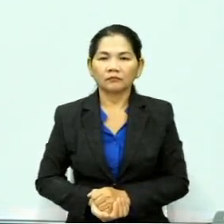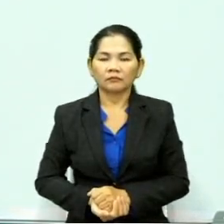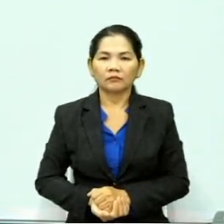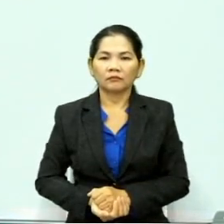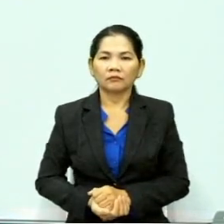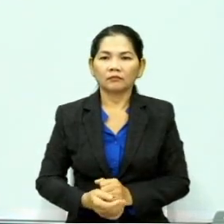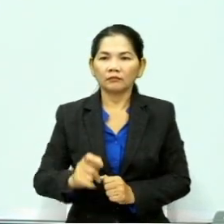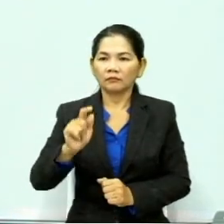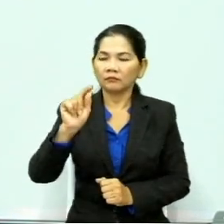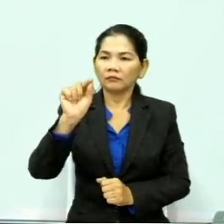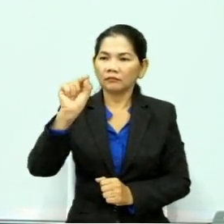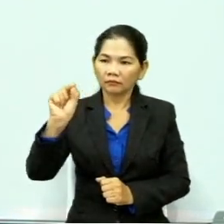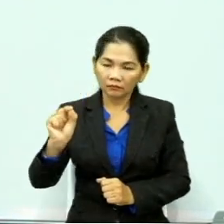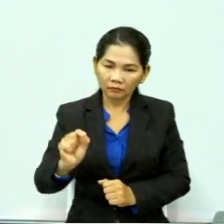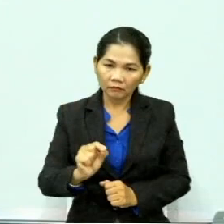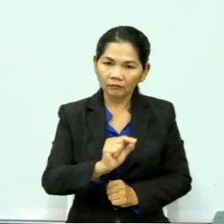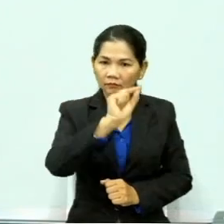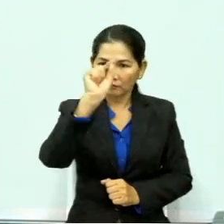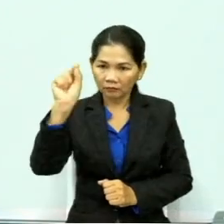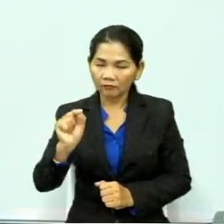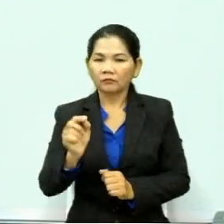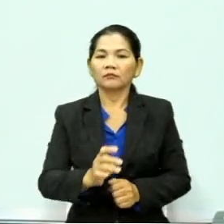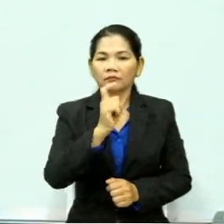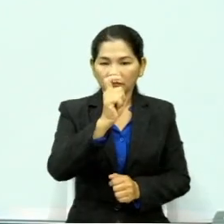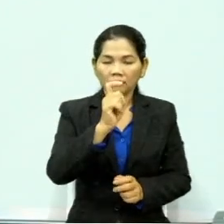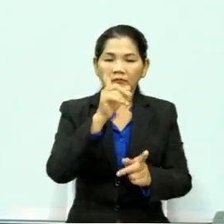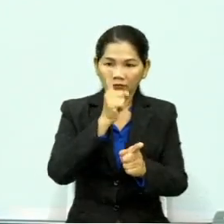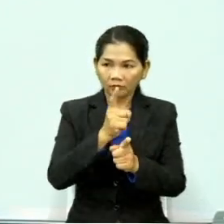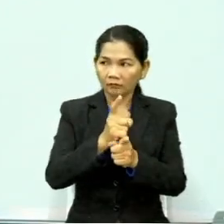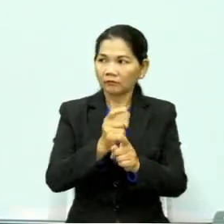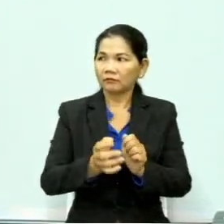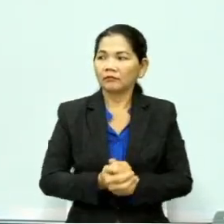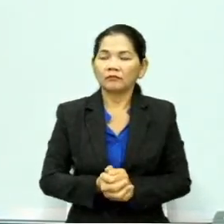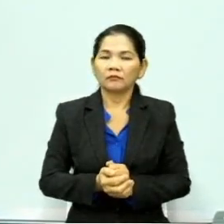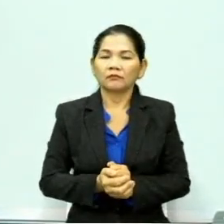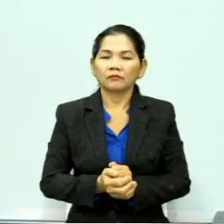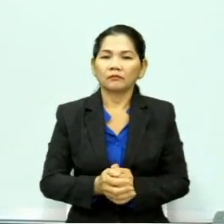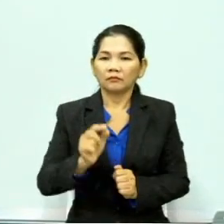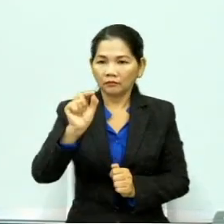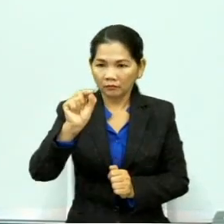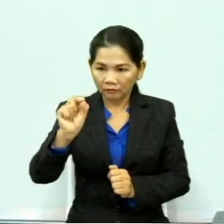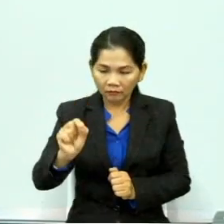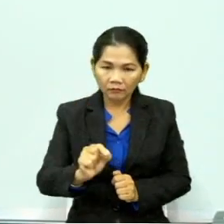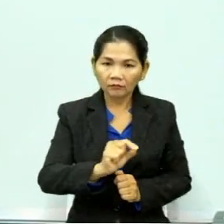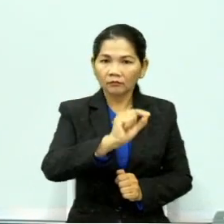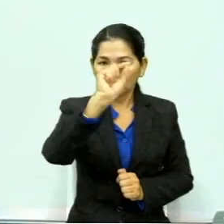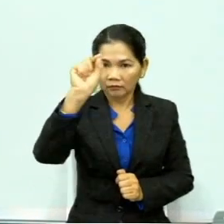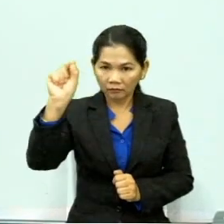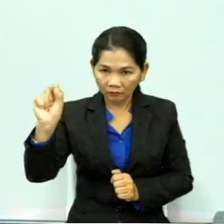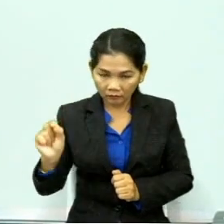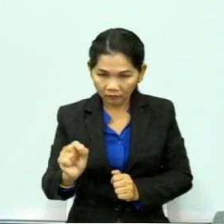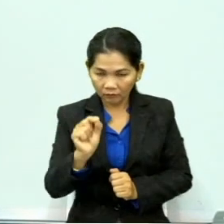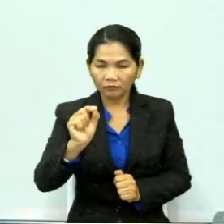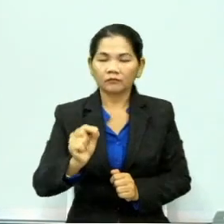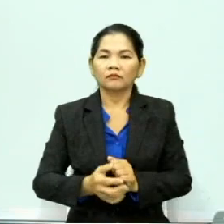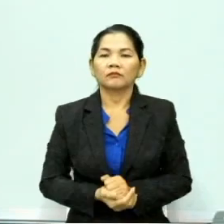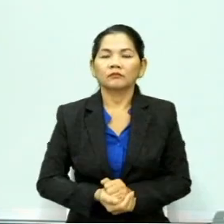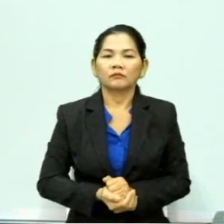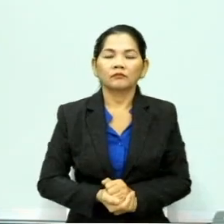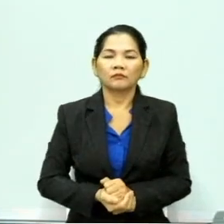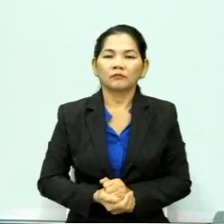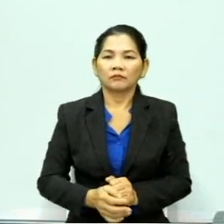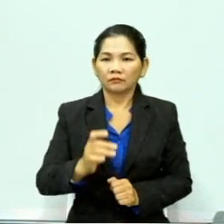chà ưu tiêu hoa tha chùm lại khó nè trầm trời chà chắc vinh trời chà vinh trời tự cú vinh chung